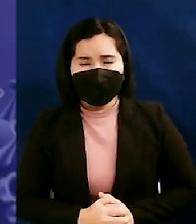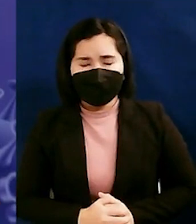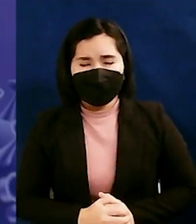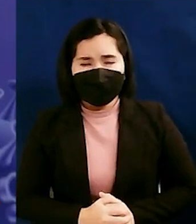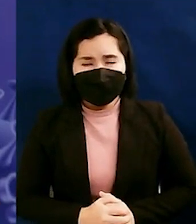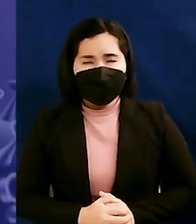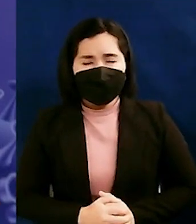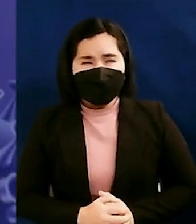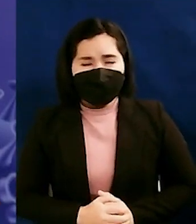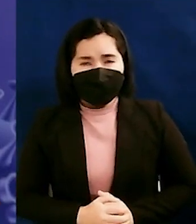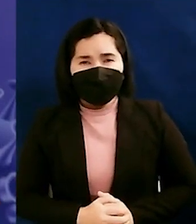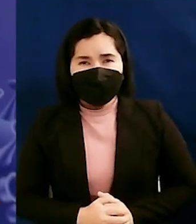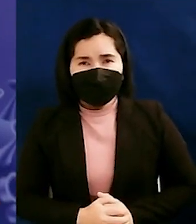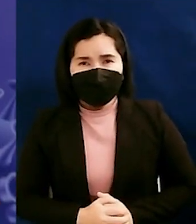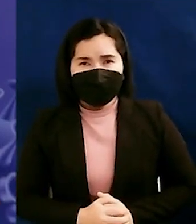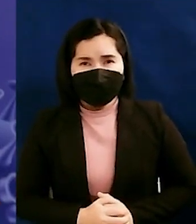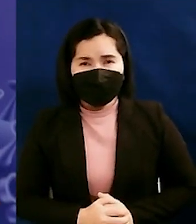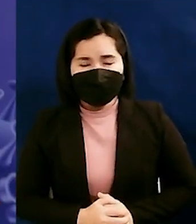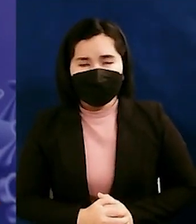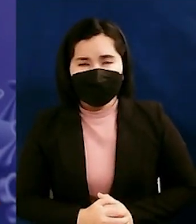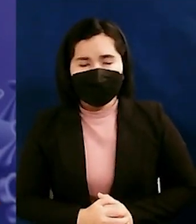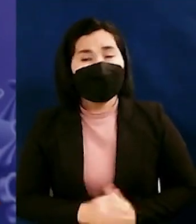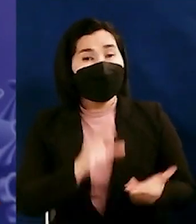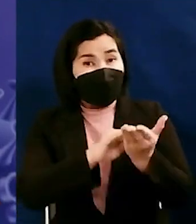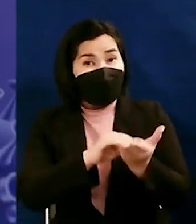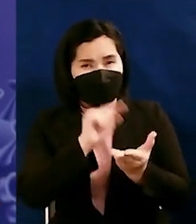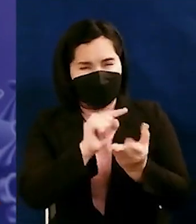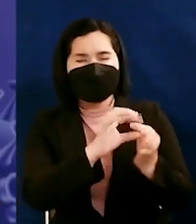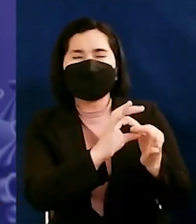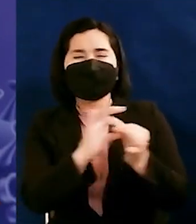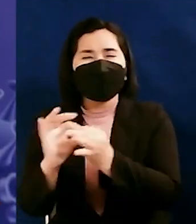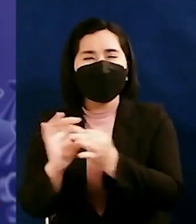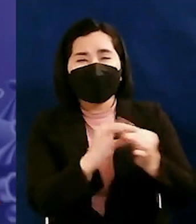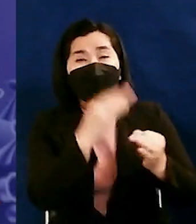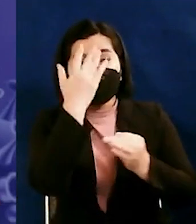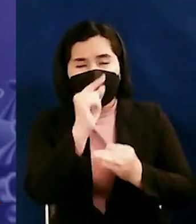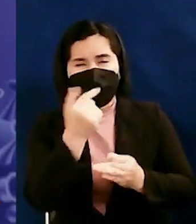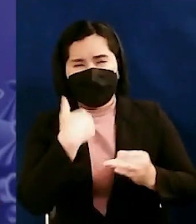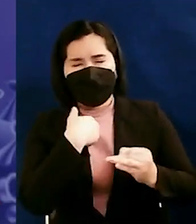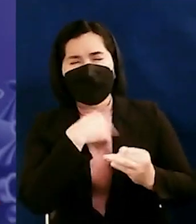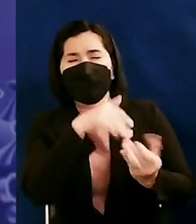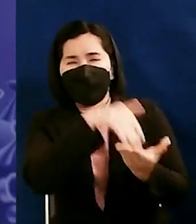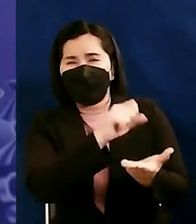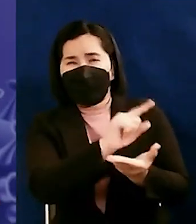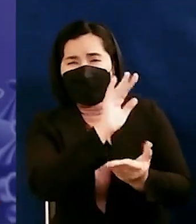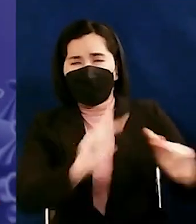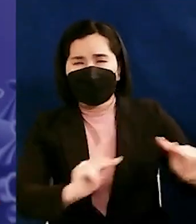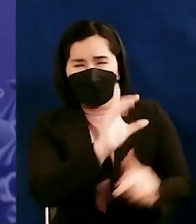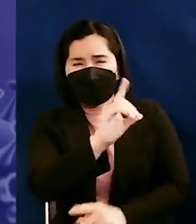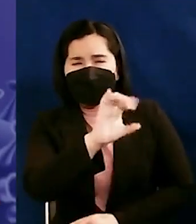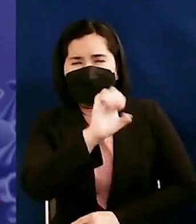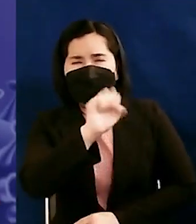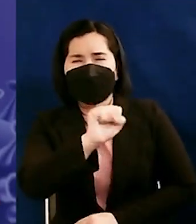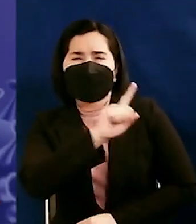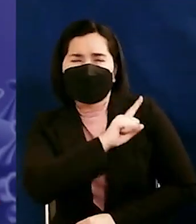ากศูนย์เฝ้าระวังความมั่นคงปลอดภัยไซเบอร์ของกระทรวงดิจิทัลอยู่แล้วนะครับเดิมเนี่ยกระทรวงดิจิทัลเป็นคนดูแลทั้งหม